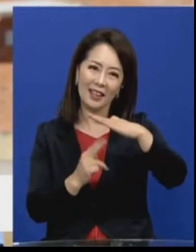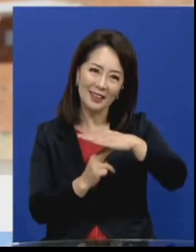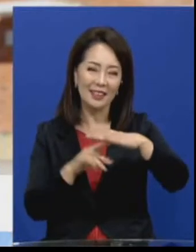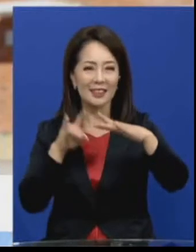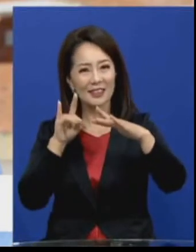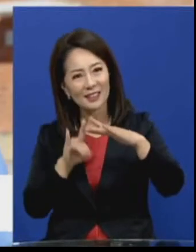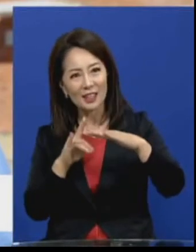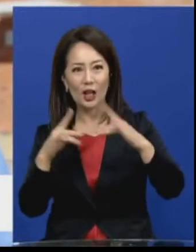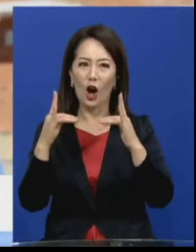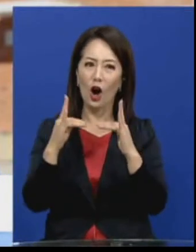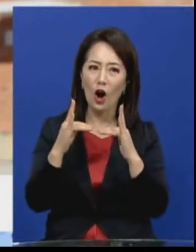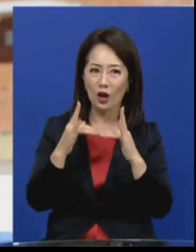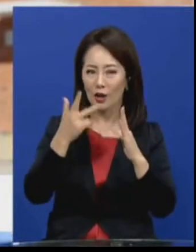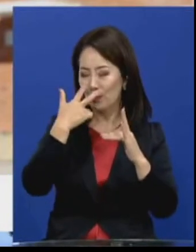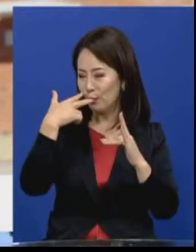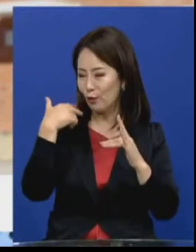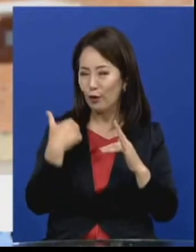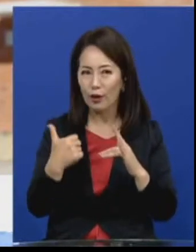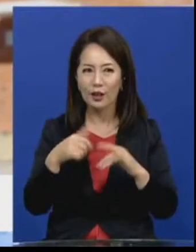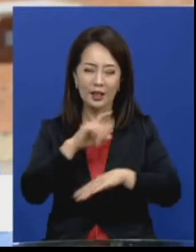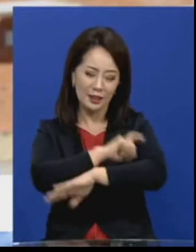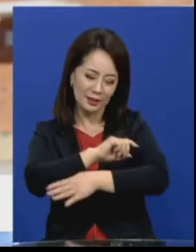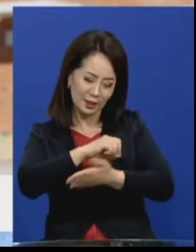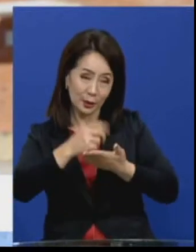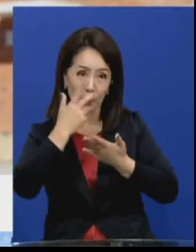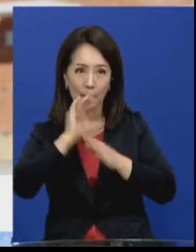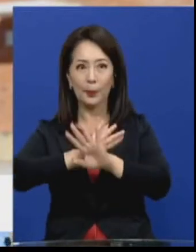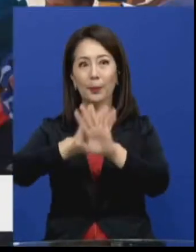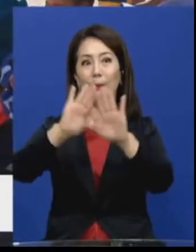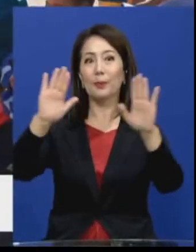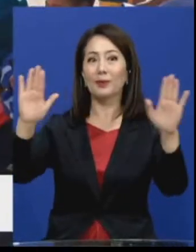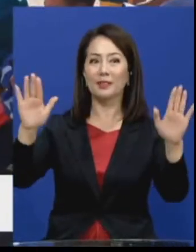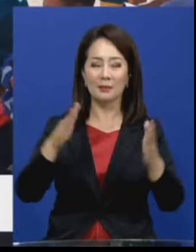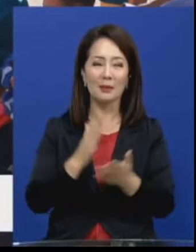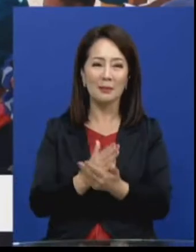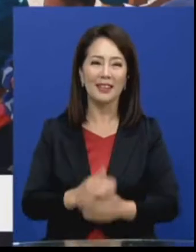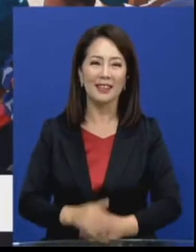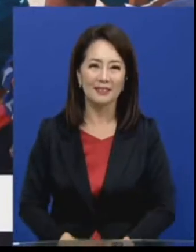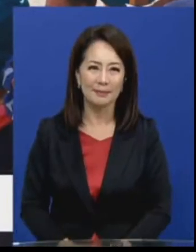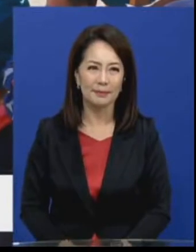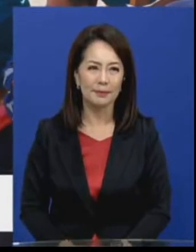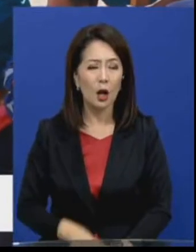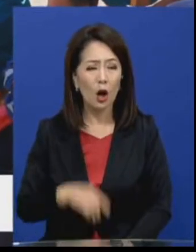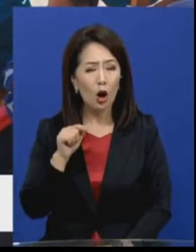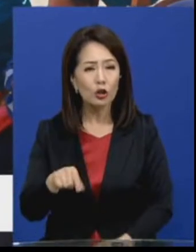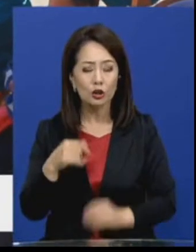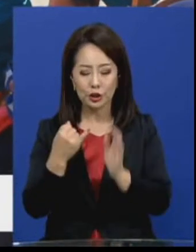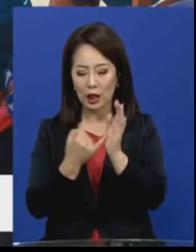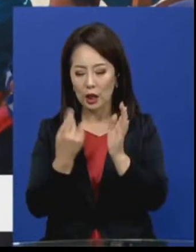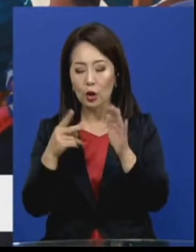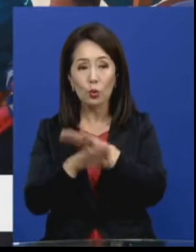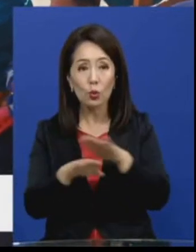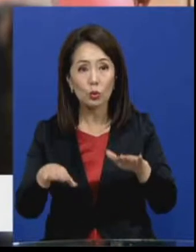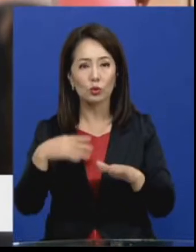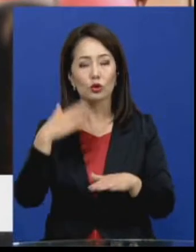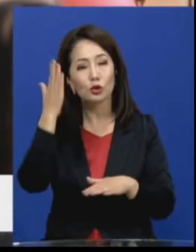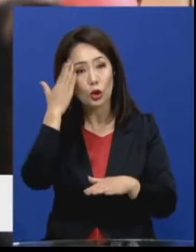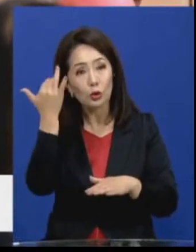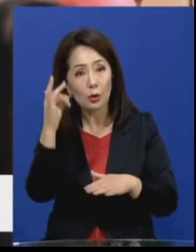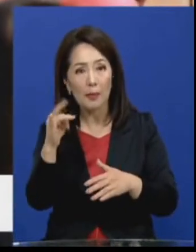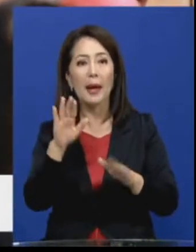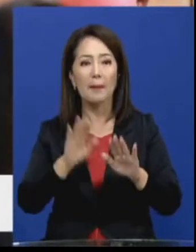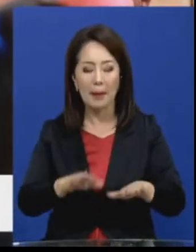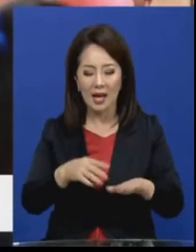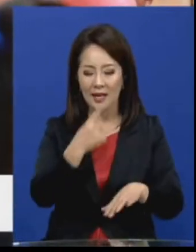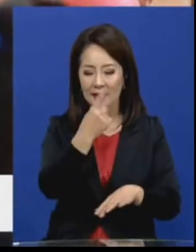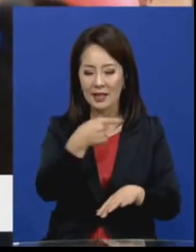ширээ тэгээ даар марн гой хичээлийнхэд гой цэлмэг байдаг. Өнөөдрийн байдлаар 62 сурагч дотор байранд 1-5